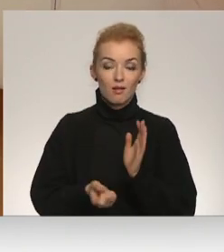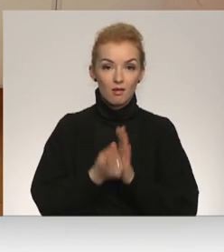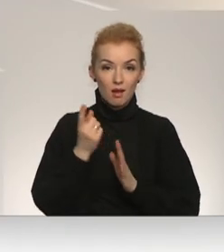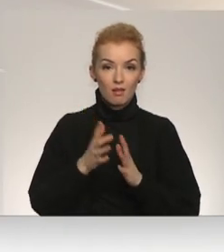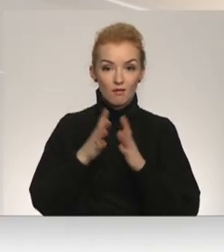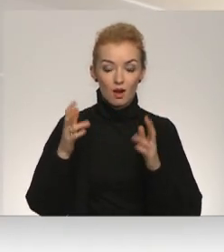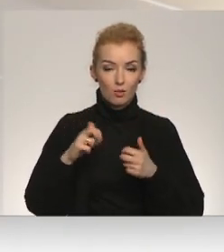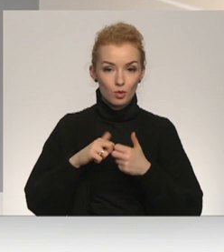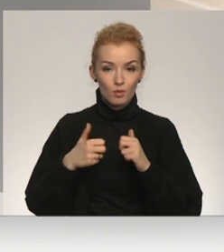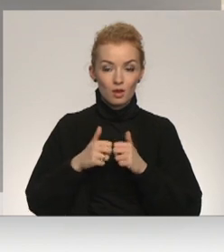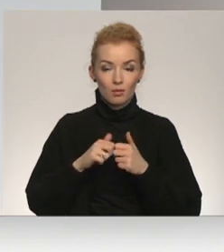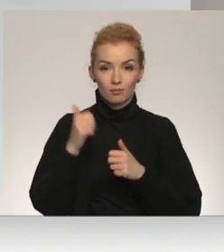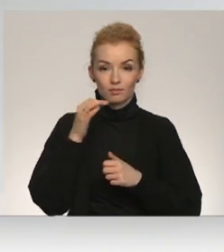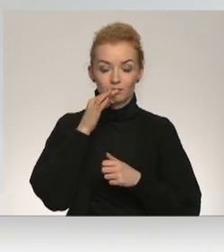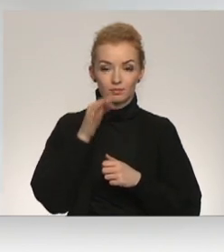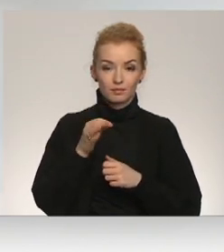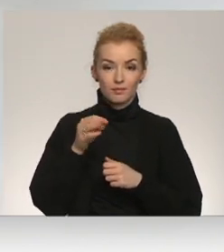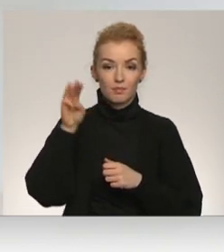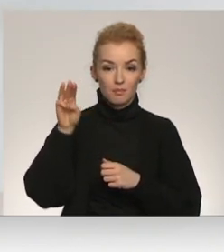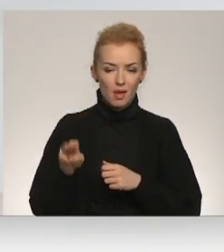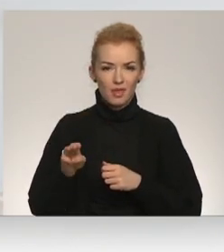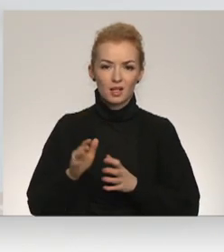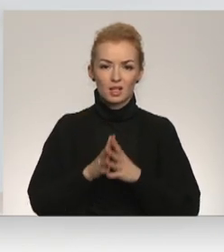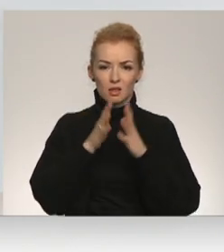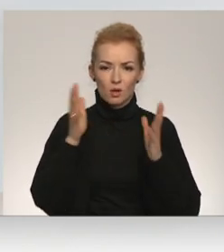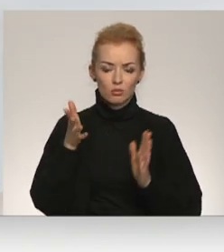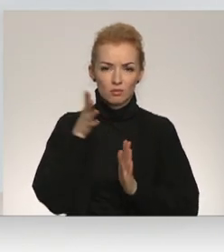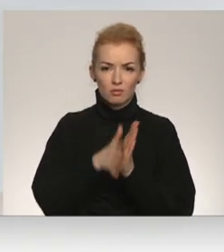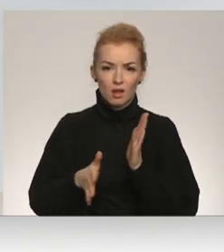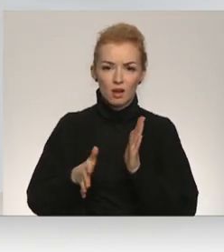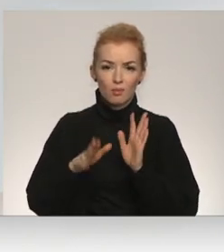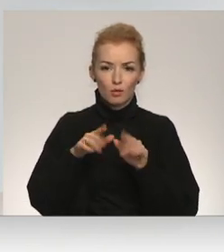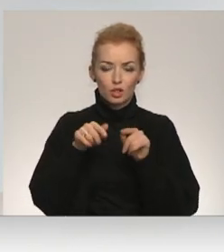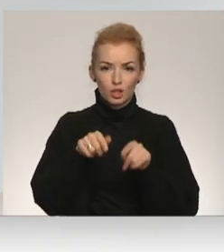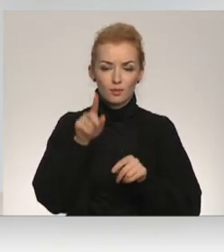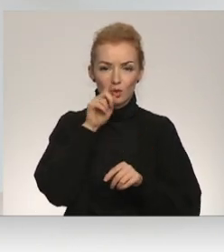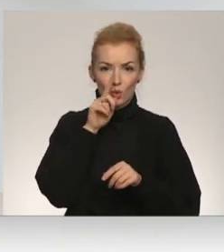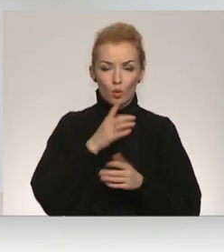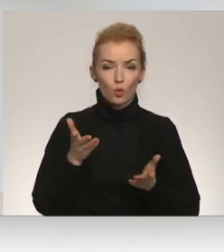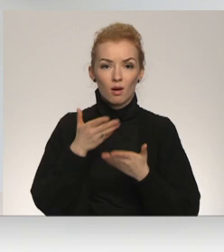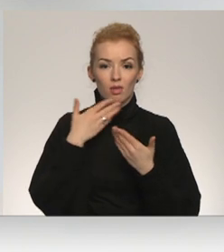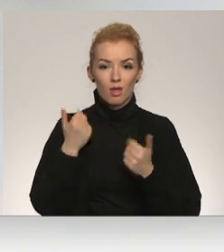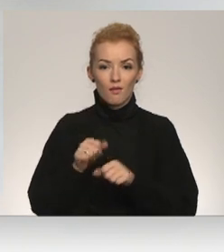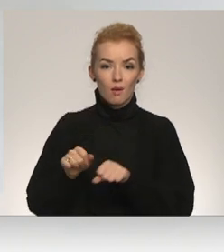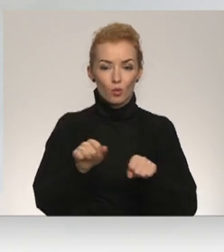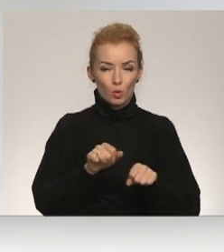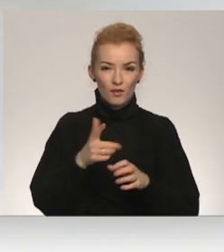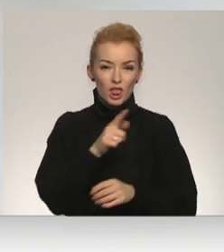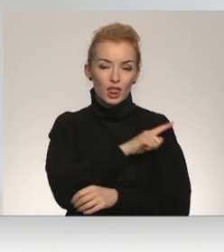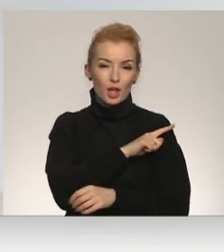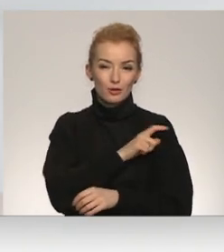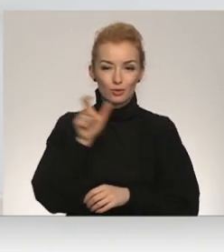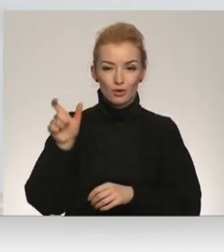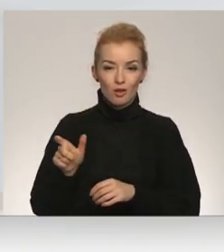vairāk raižu. Mēs mēnesī diezgan liels summas tērējam tieši. Šīm tualetēm, kur nav apkopējis dežurants, nu, tur